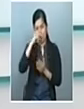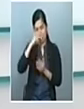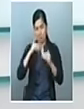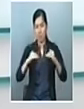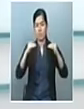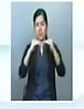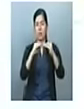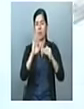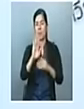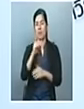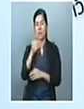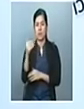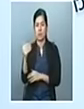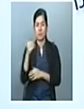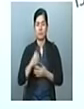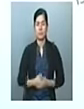ลค่ะ